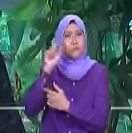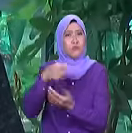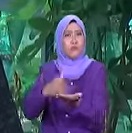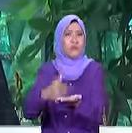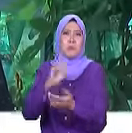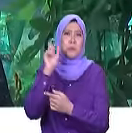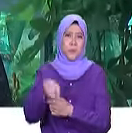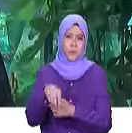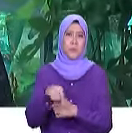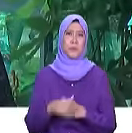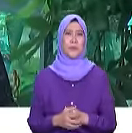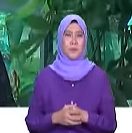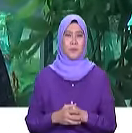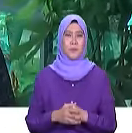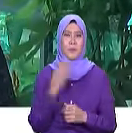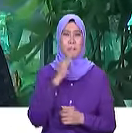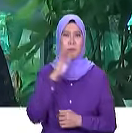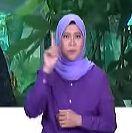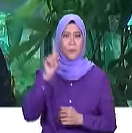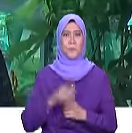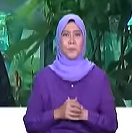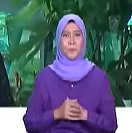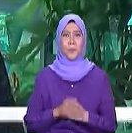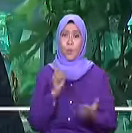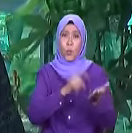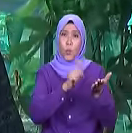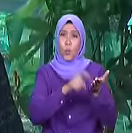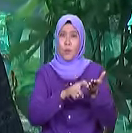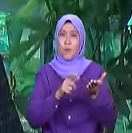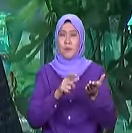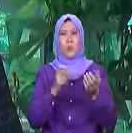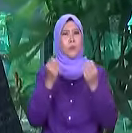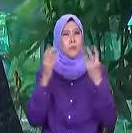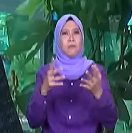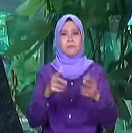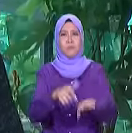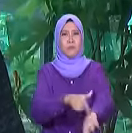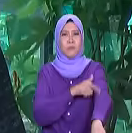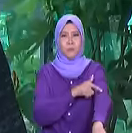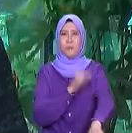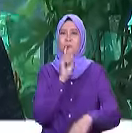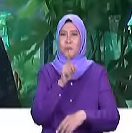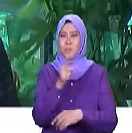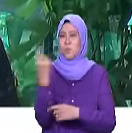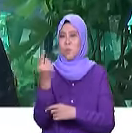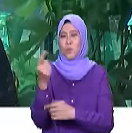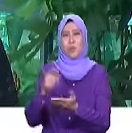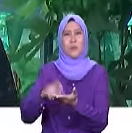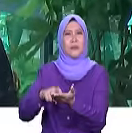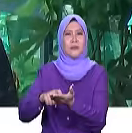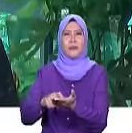Kita meneroka pun kalau dari segi hutang memang memanjang lah kita hutang. Kita sentiasa hutang sebenarnya. Jadi